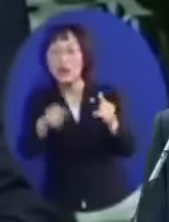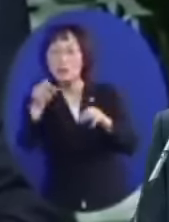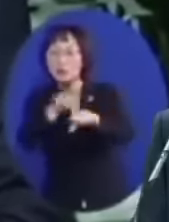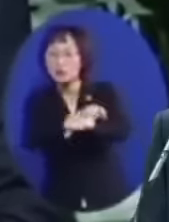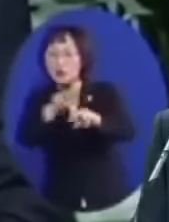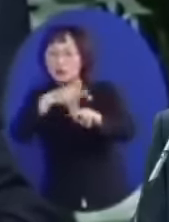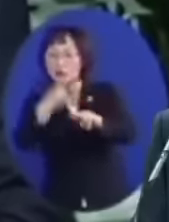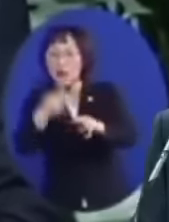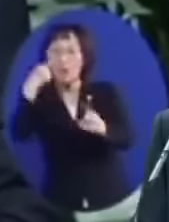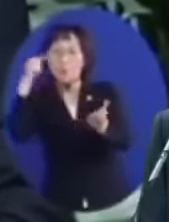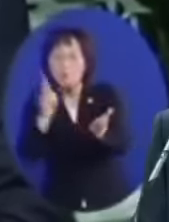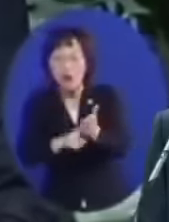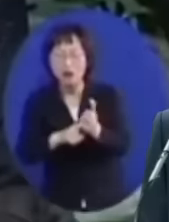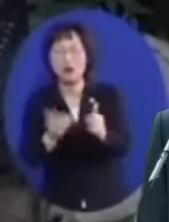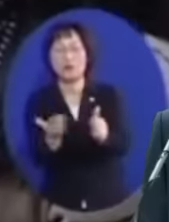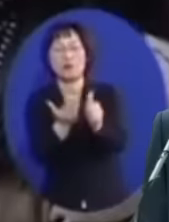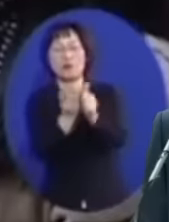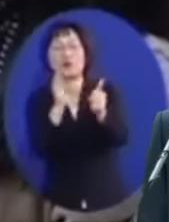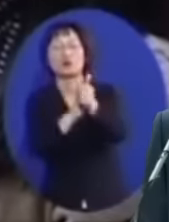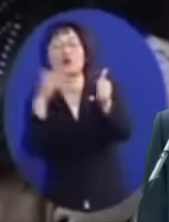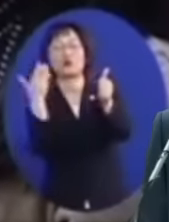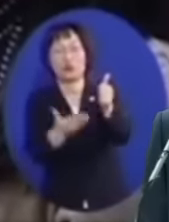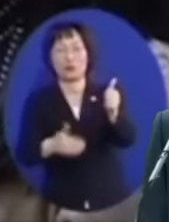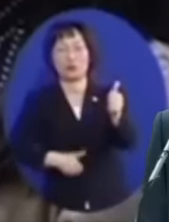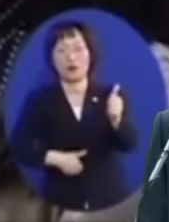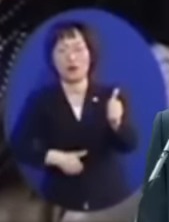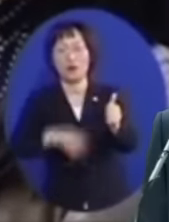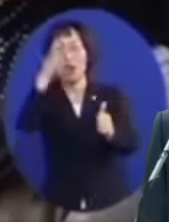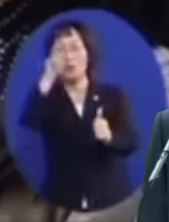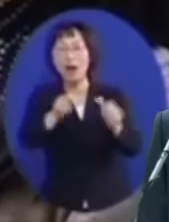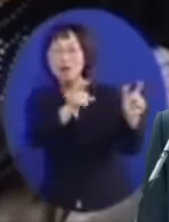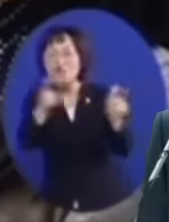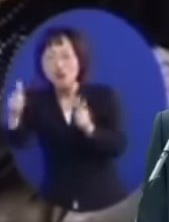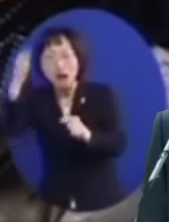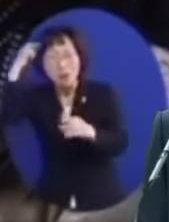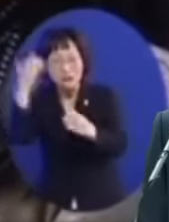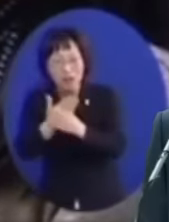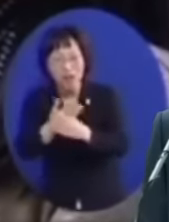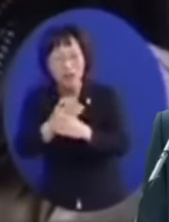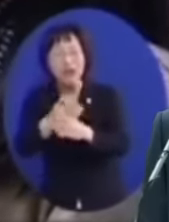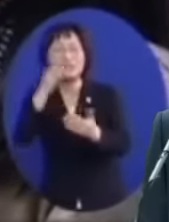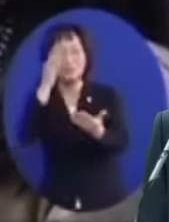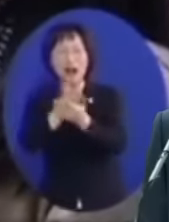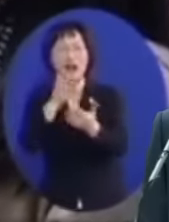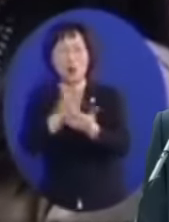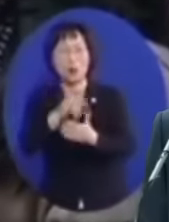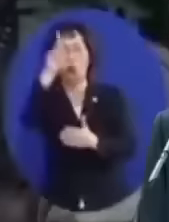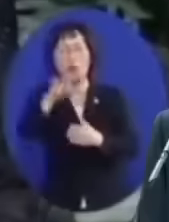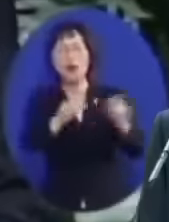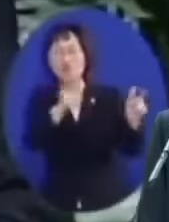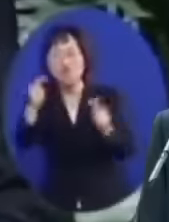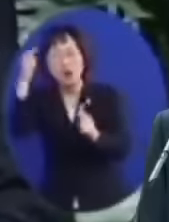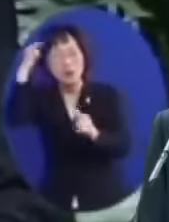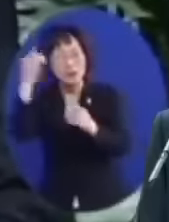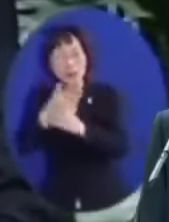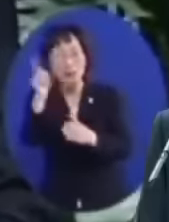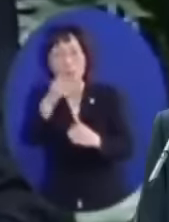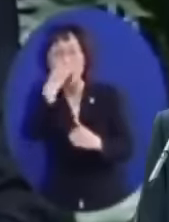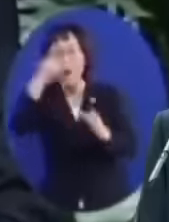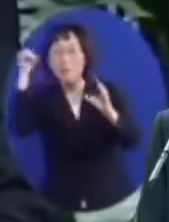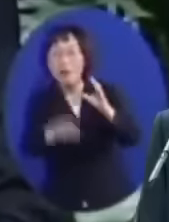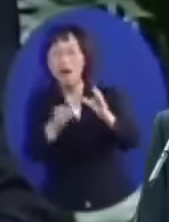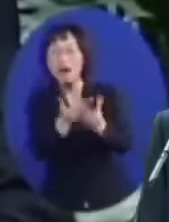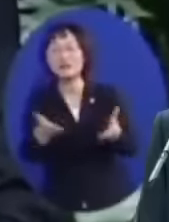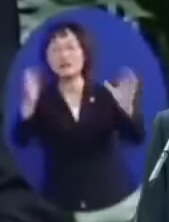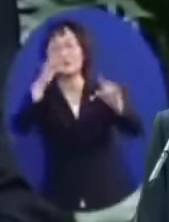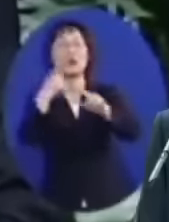발견해서 그를 개발해 줘야 되는 것입니다. 만물박사가 되게 하려고 하면 안 되는 것입니다. 만물박사는 쓰레기통입니다. 쓰레기통에